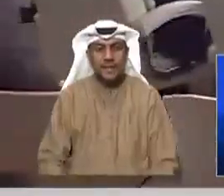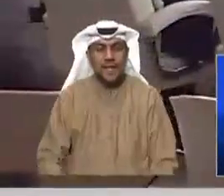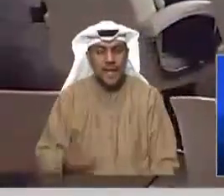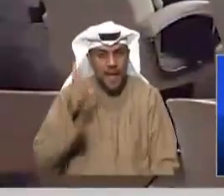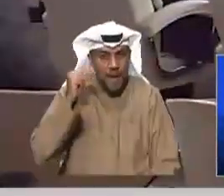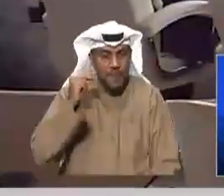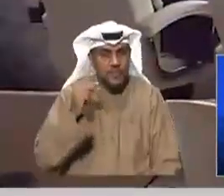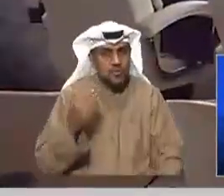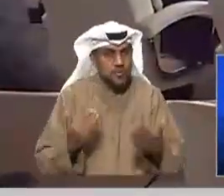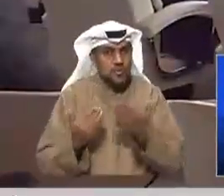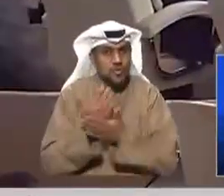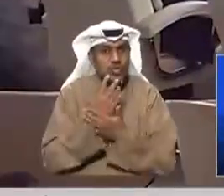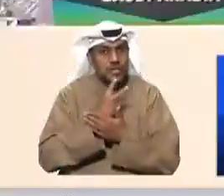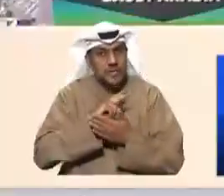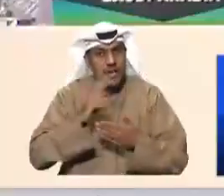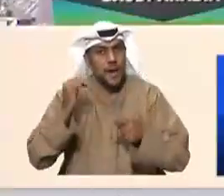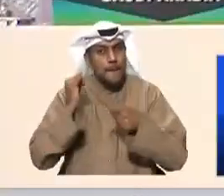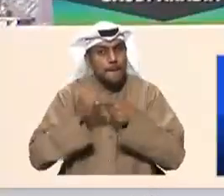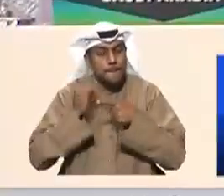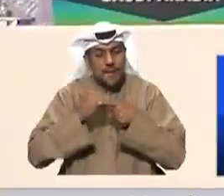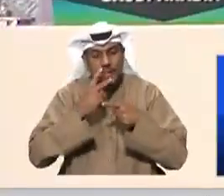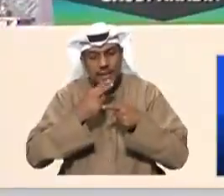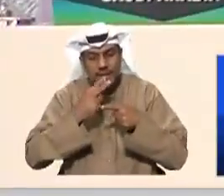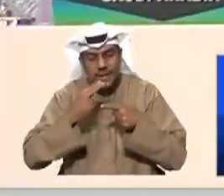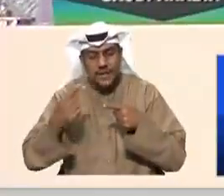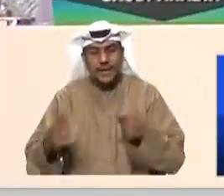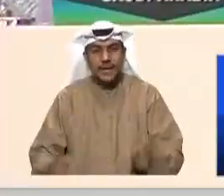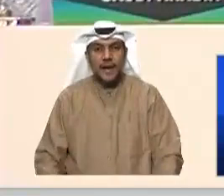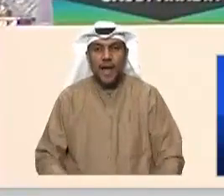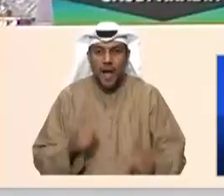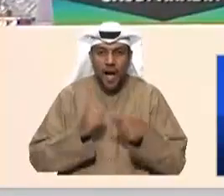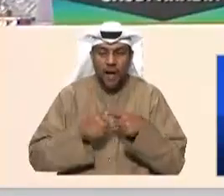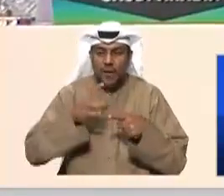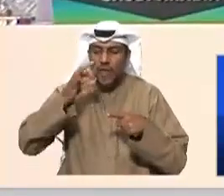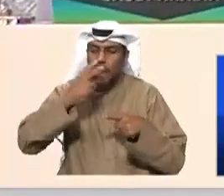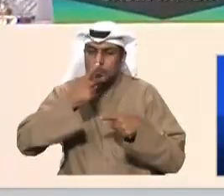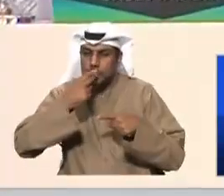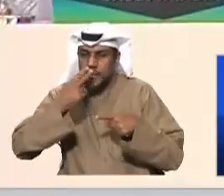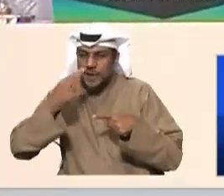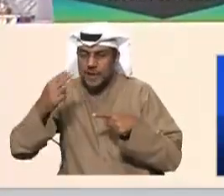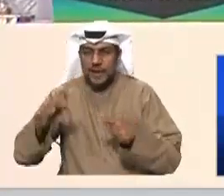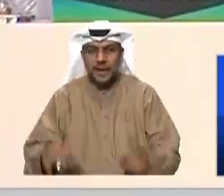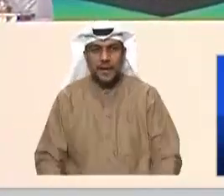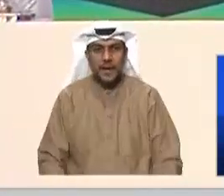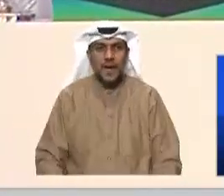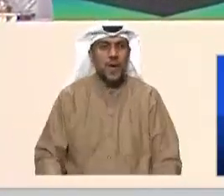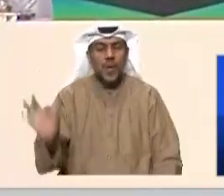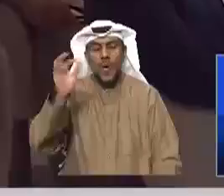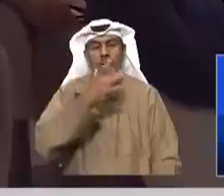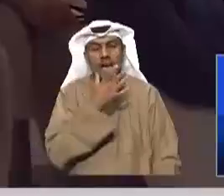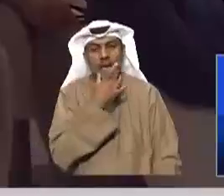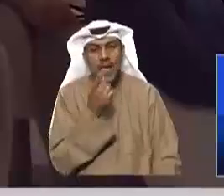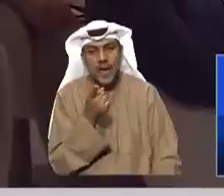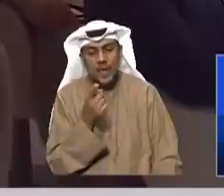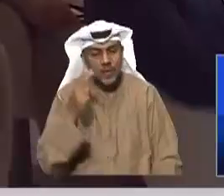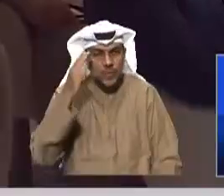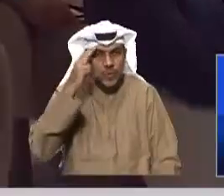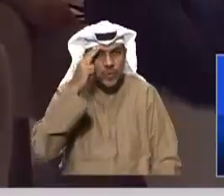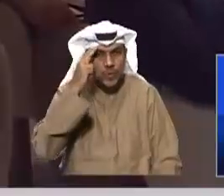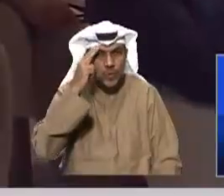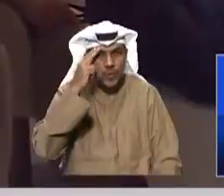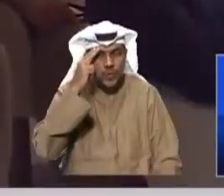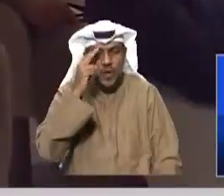عصر جديد من المعادن في إطار مؤتمر التعدين الدولي الذي تستضيفه مدينة الرياض، ويستمر